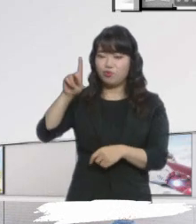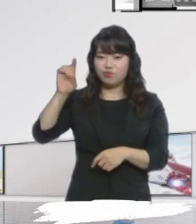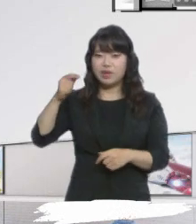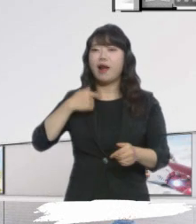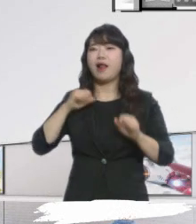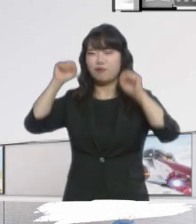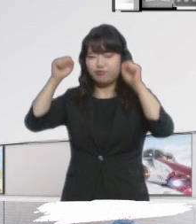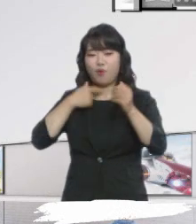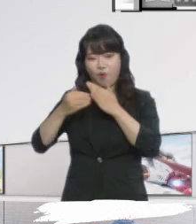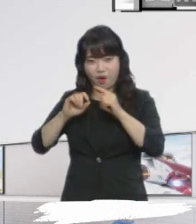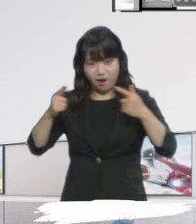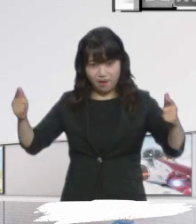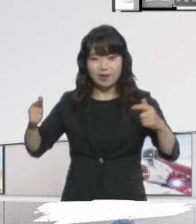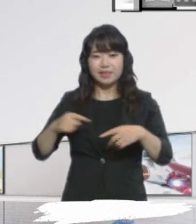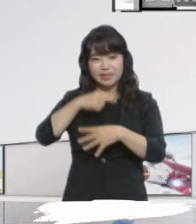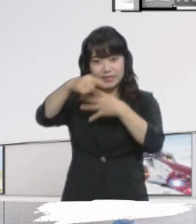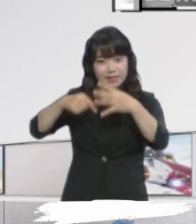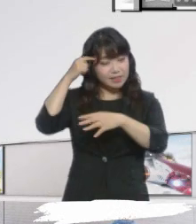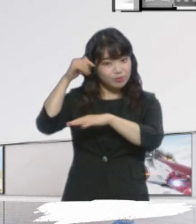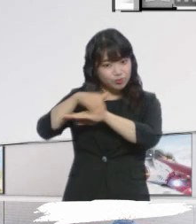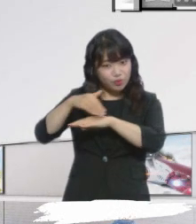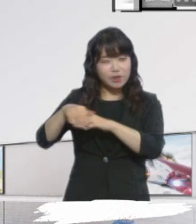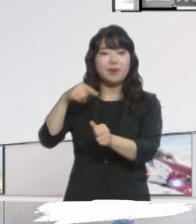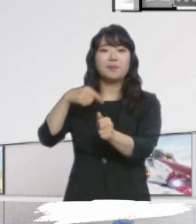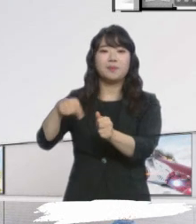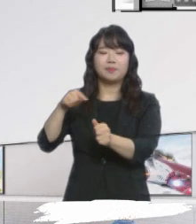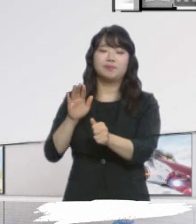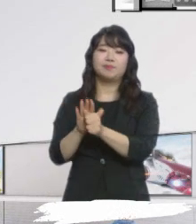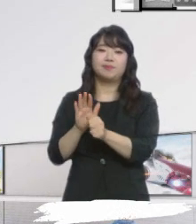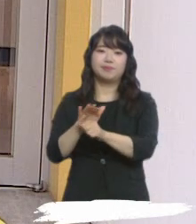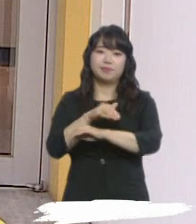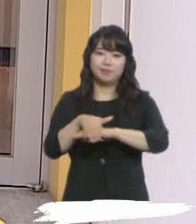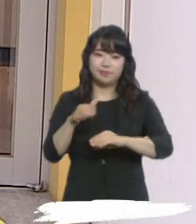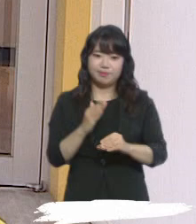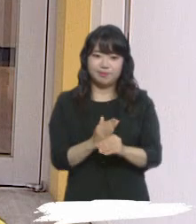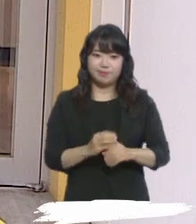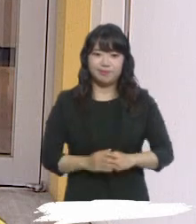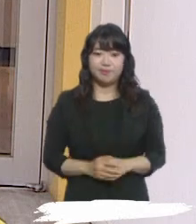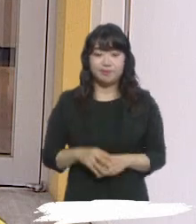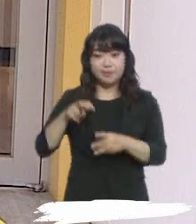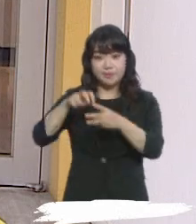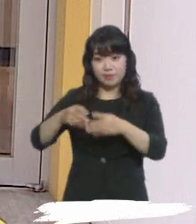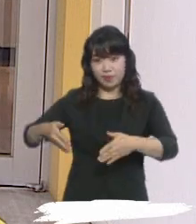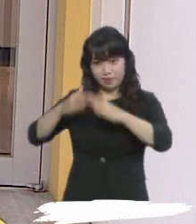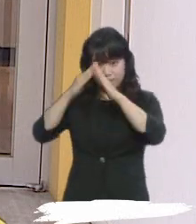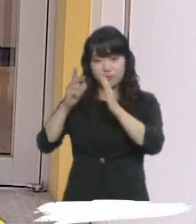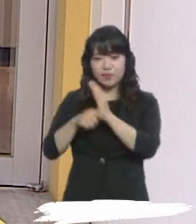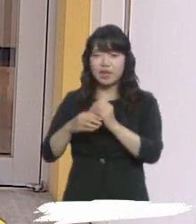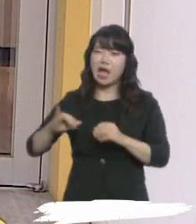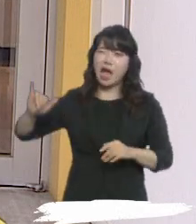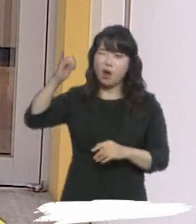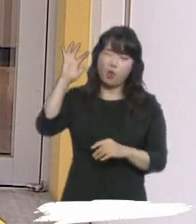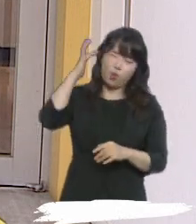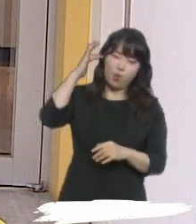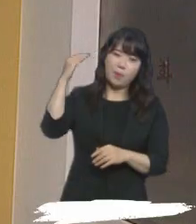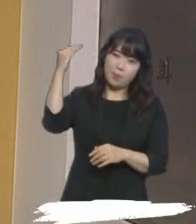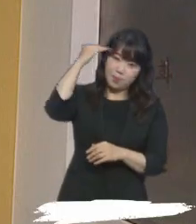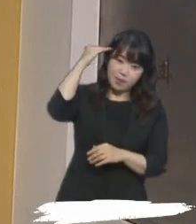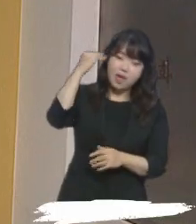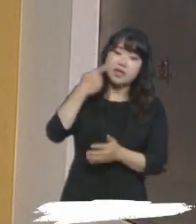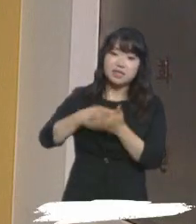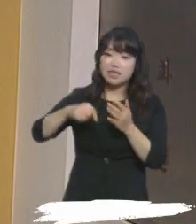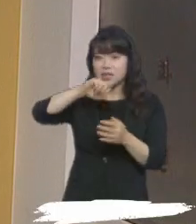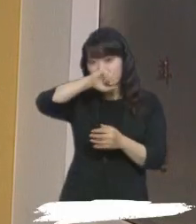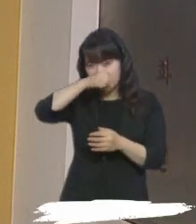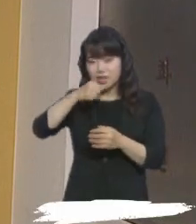등 4차 산업과 관련된 다양한 프로그램을 진행합니다. 센터 조성에는 항공기 소음 피해 지원 기금